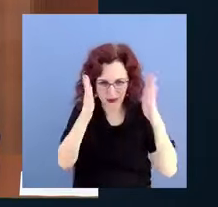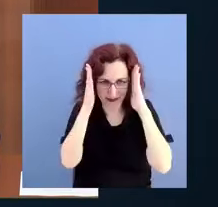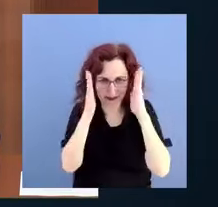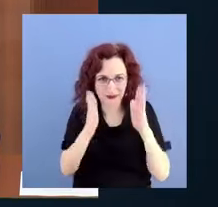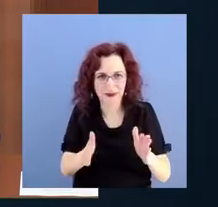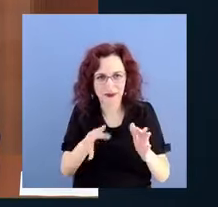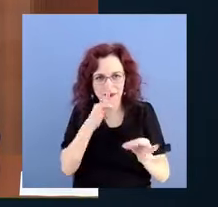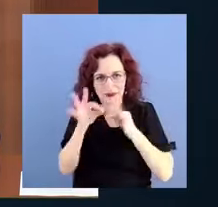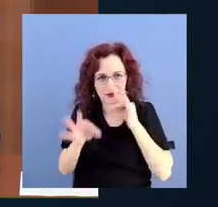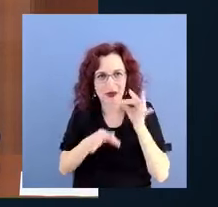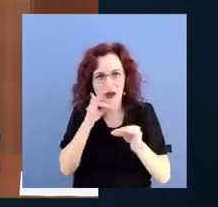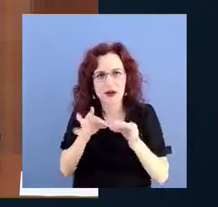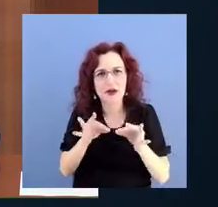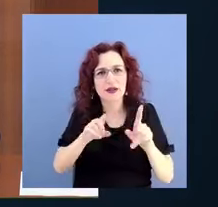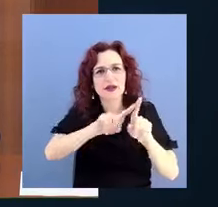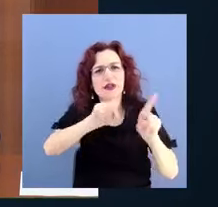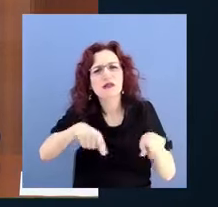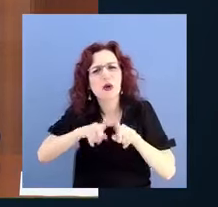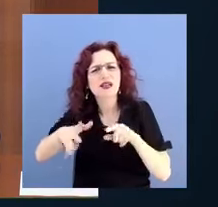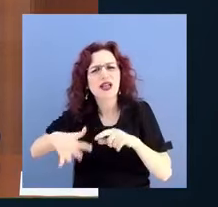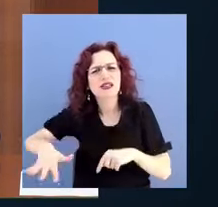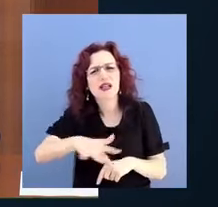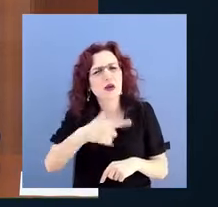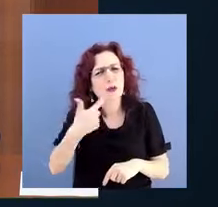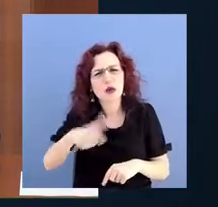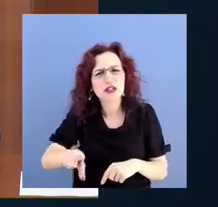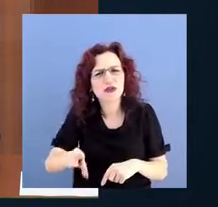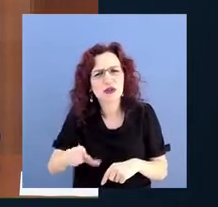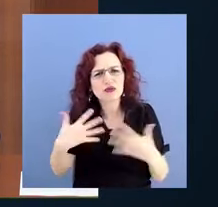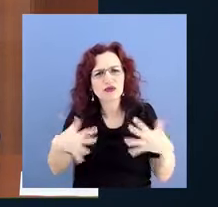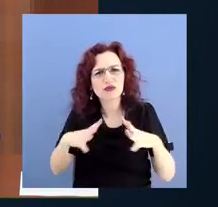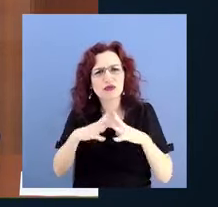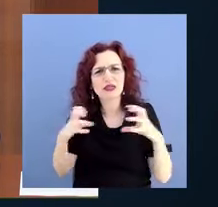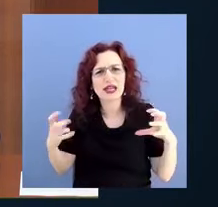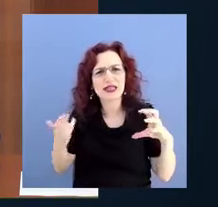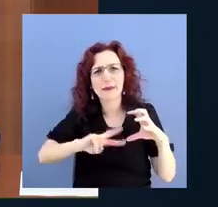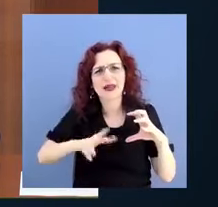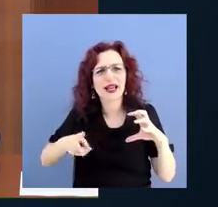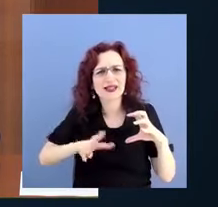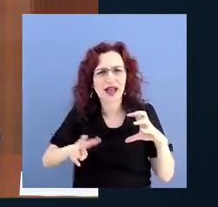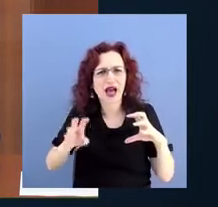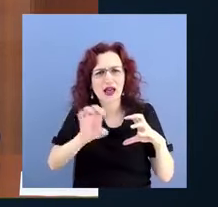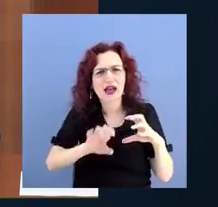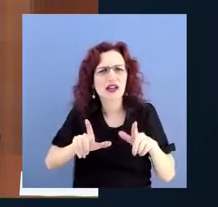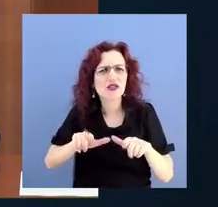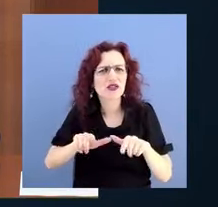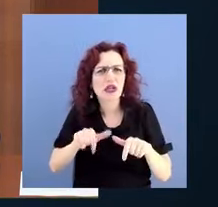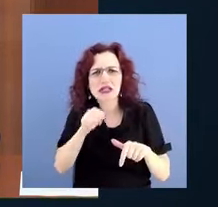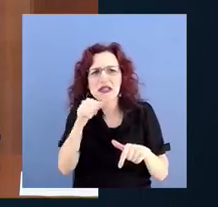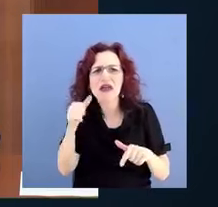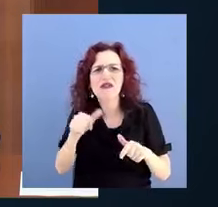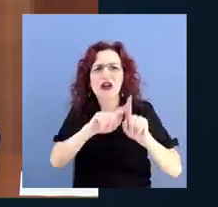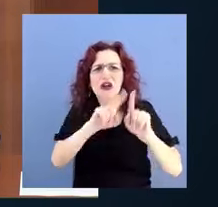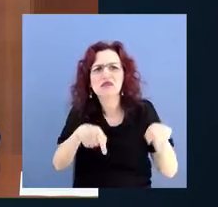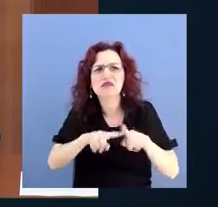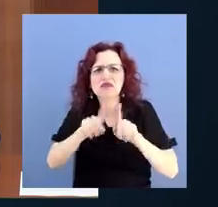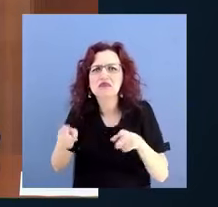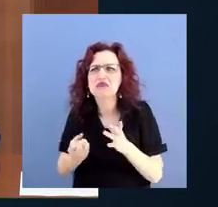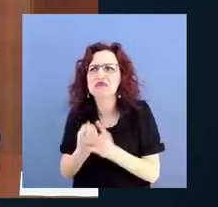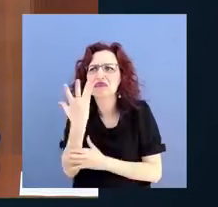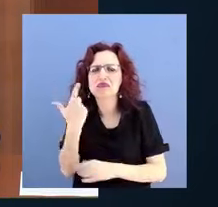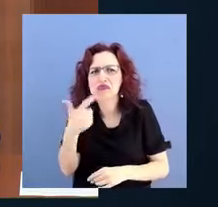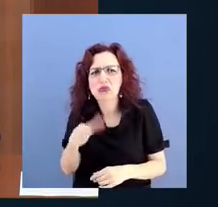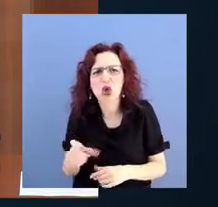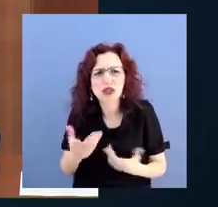territorio l'ente bilaterale e già all ente bilaterale della regione lazio perché dover costituire gli sportelli sul territorio perché ci siamo resi conto